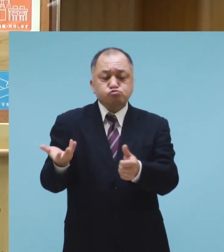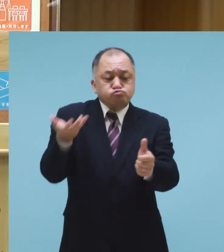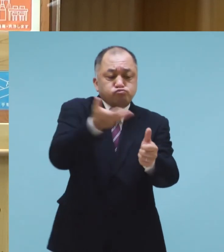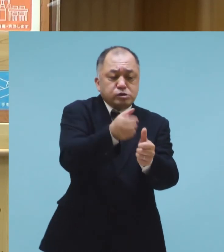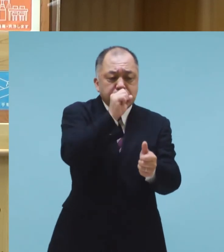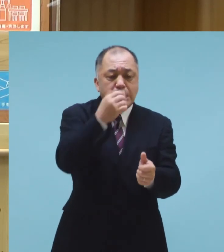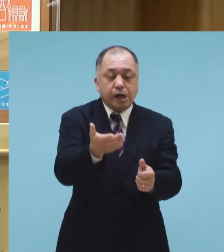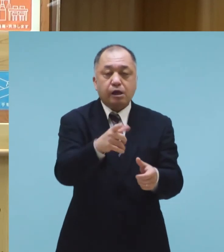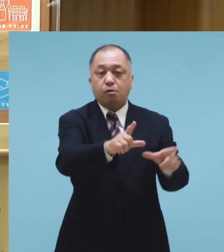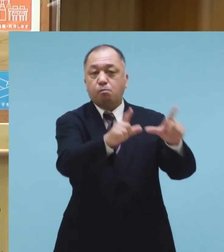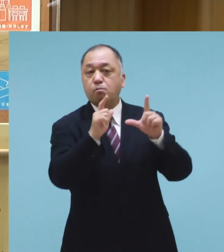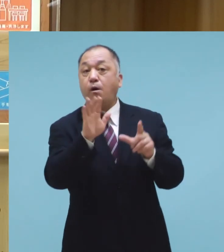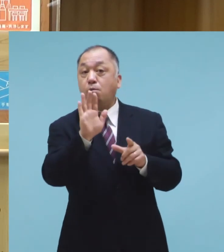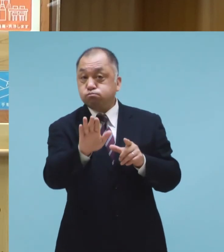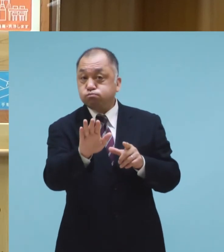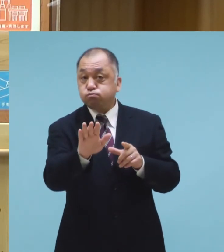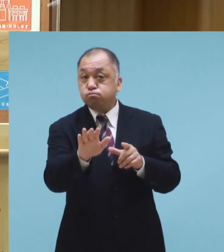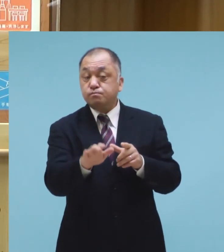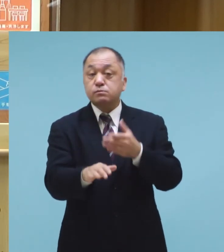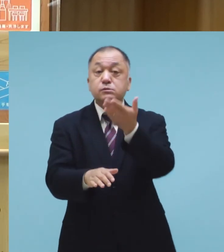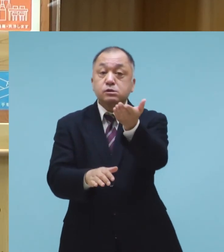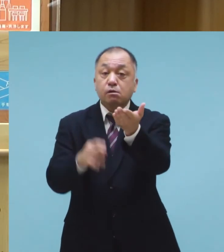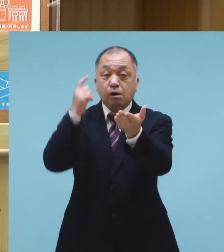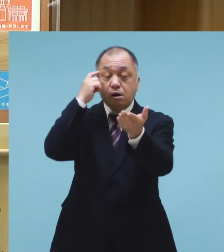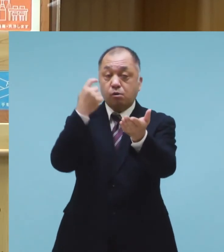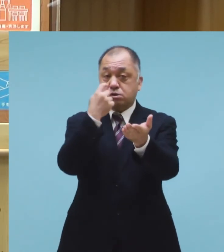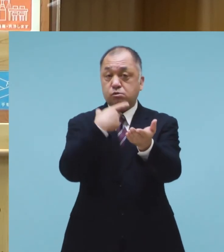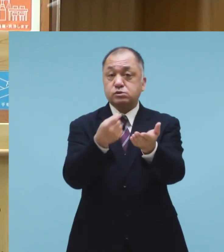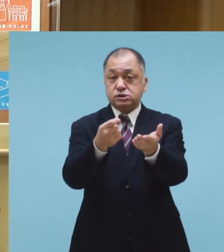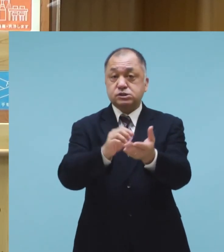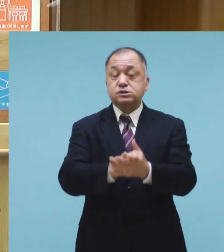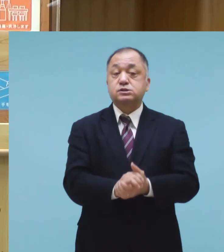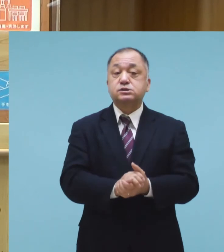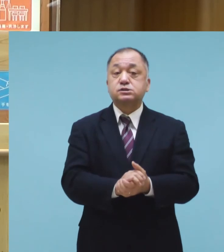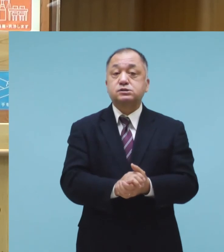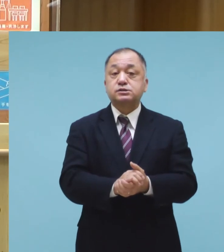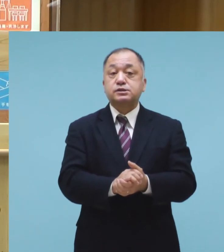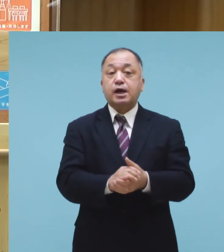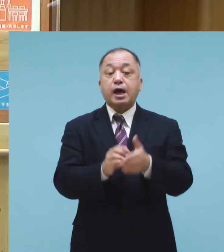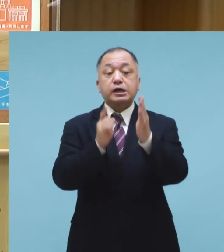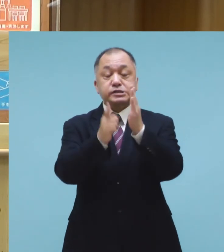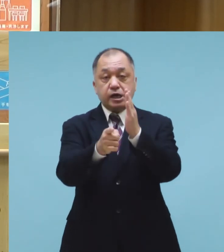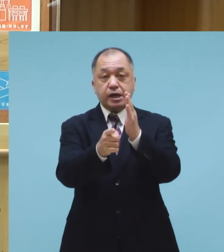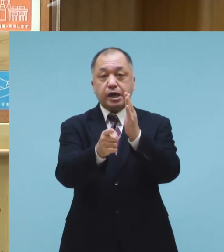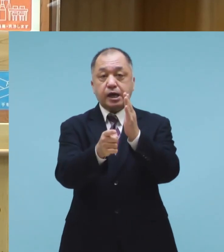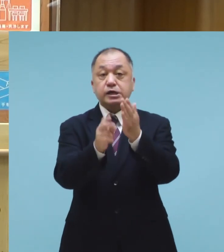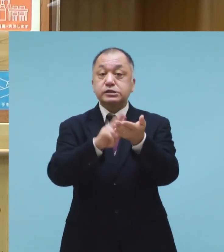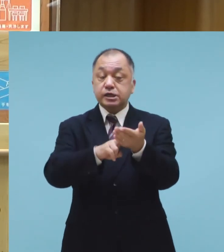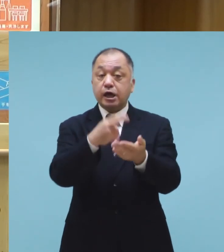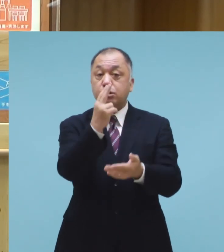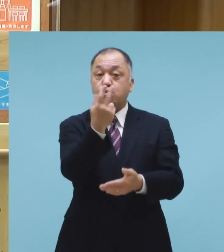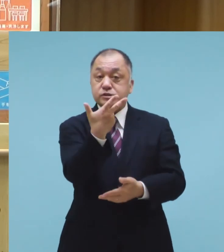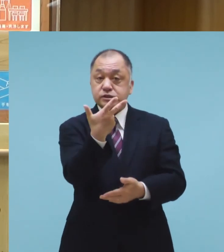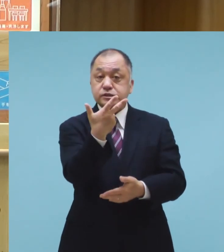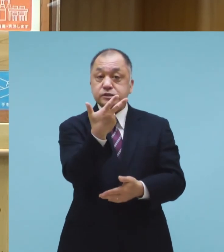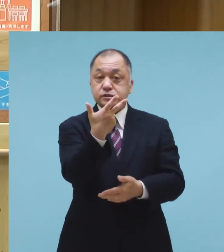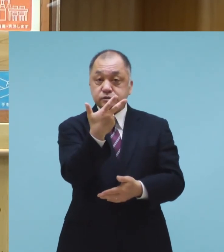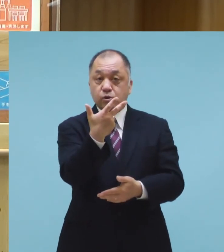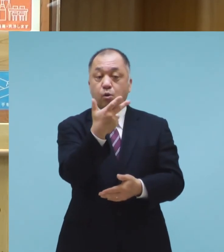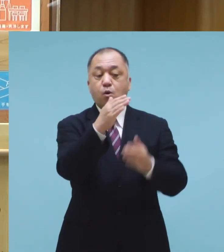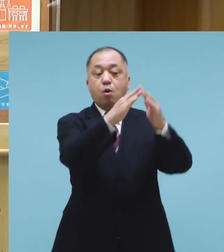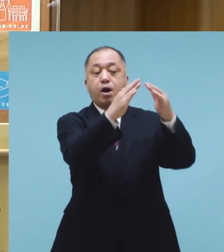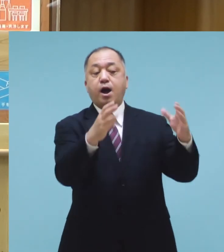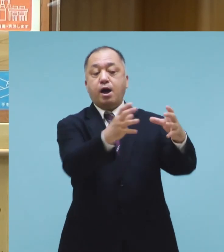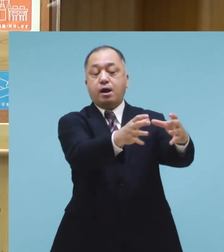そこら辺の部分について知事のお考えをお聞かせください。 まあ、それは政令指定都市の市長会っていうのがあ